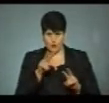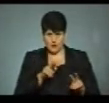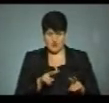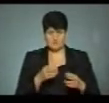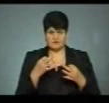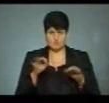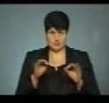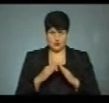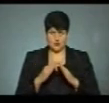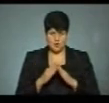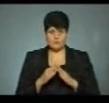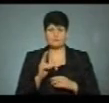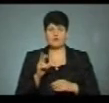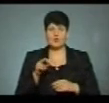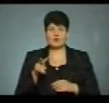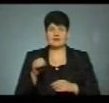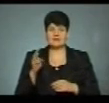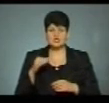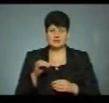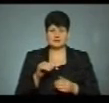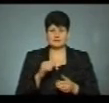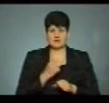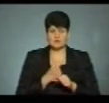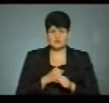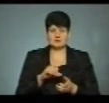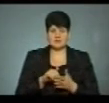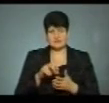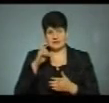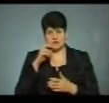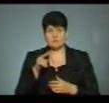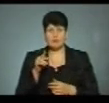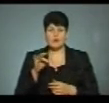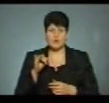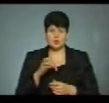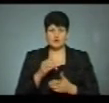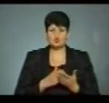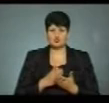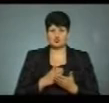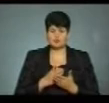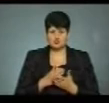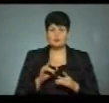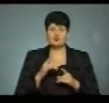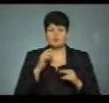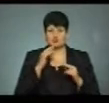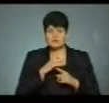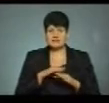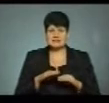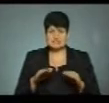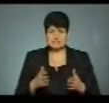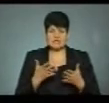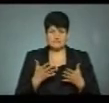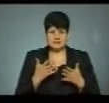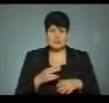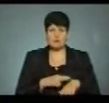відпустили додому. У коледжі працювали представники Держпродспоживслужби і обласного лабораторного центру. Чому отруїлися діти, з'ясовують